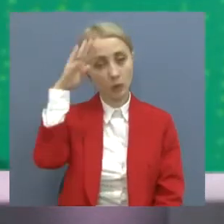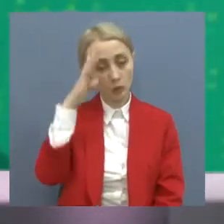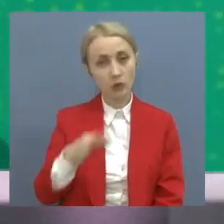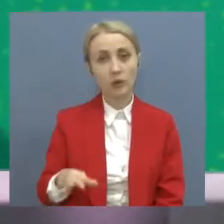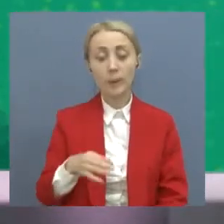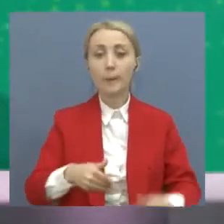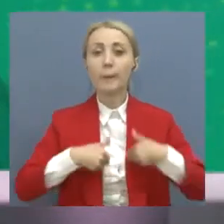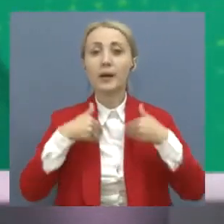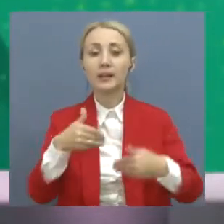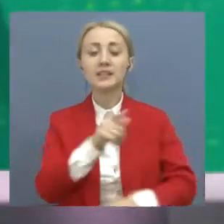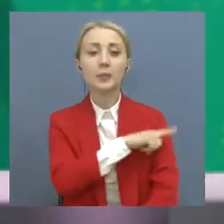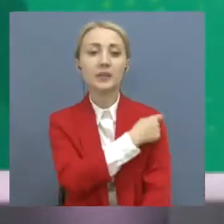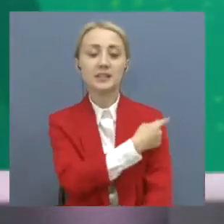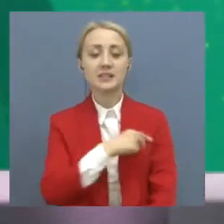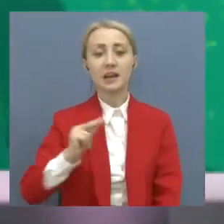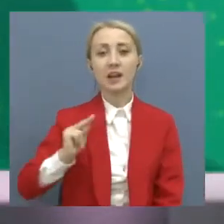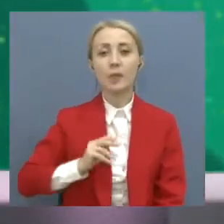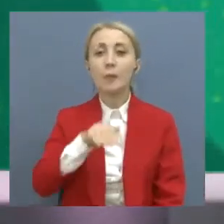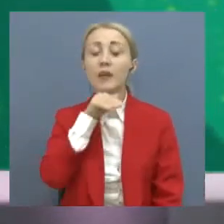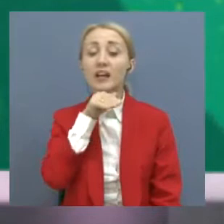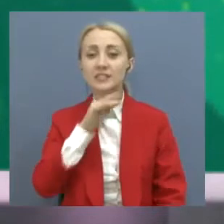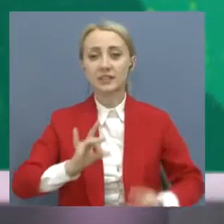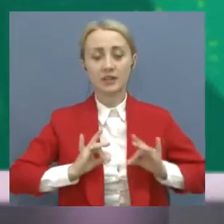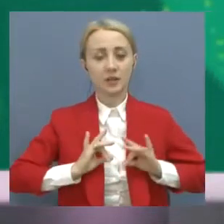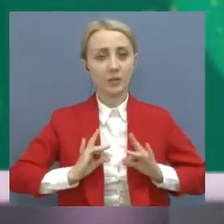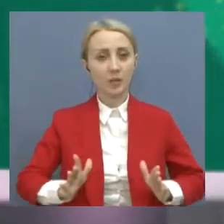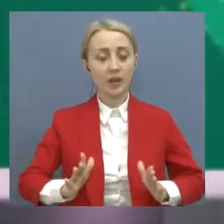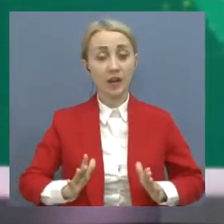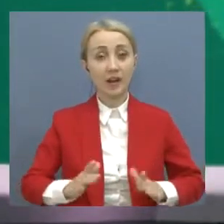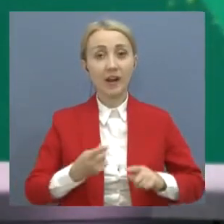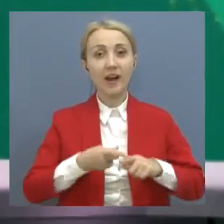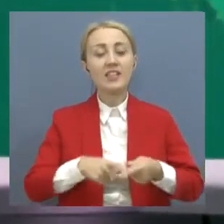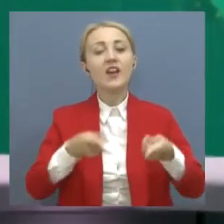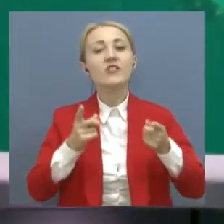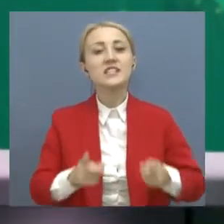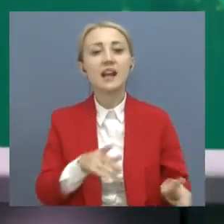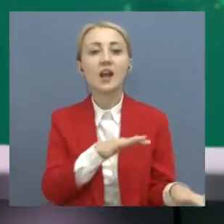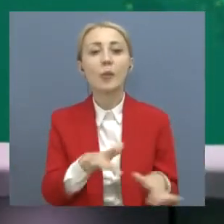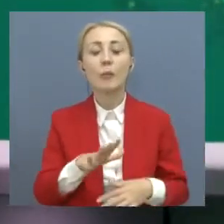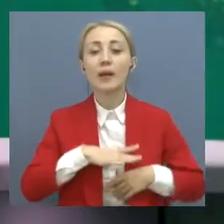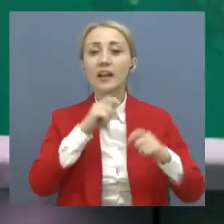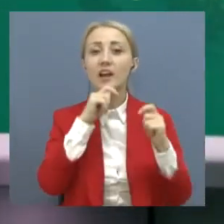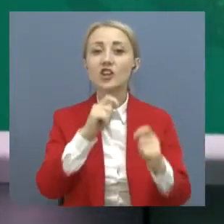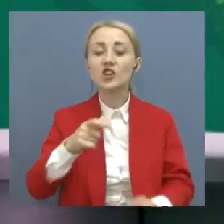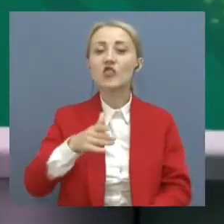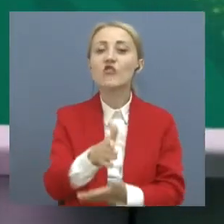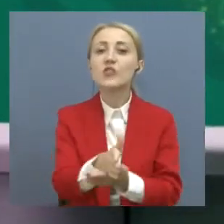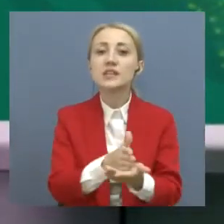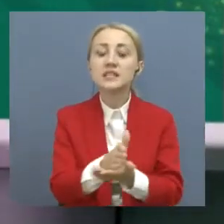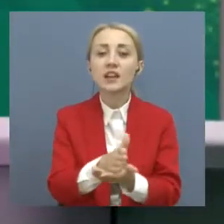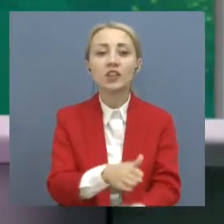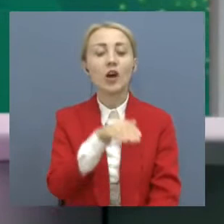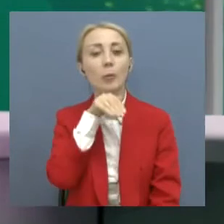Маржықбаев медицина қызметкерлерін кәсіби мерекесімен құттықтады. Ресми шара аясында жарты ғасырға жуық адам өміріне араша түскен сала ардагерлері